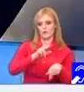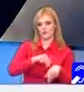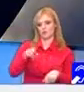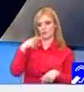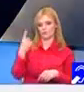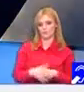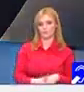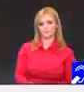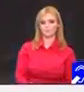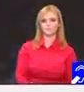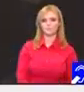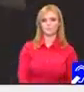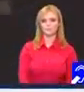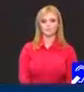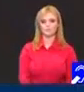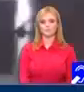de securitate.